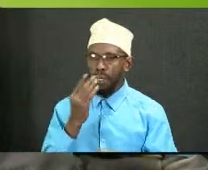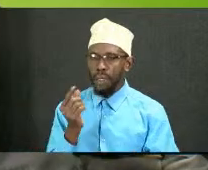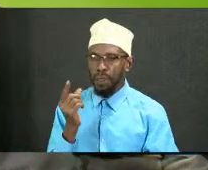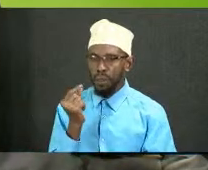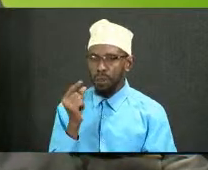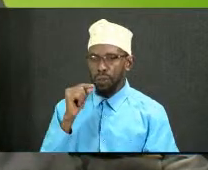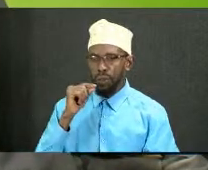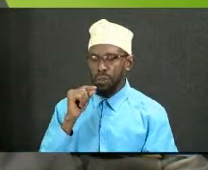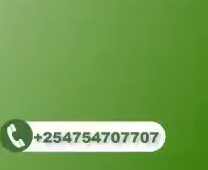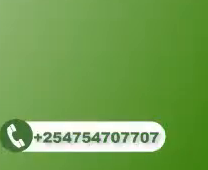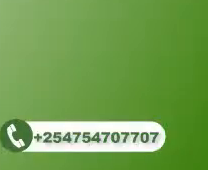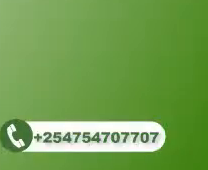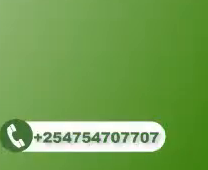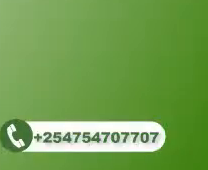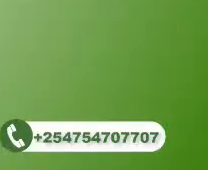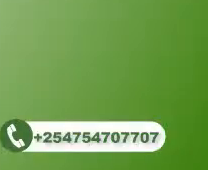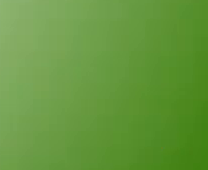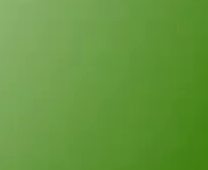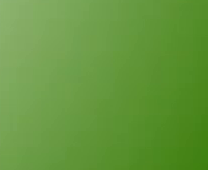mdogo.